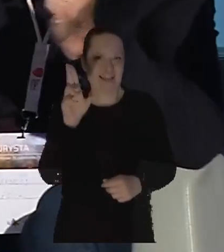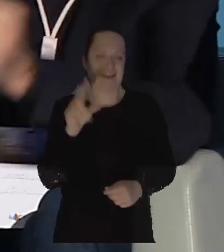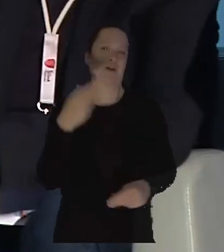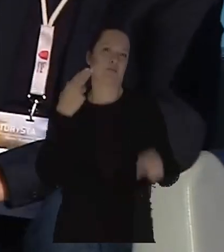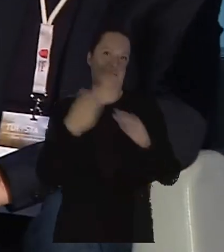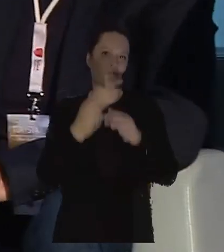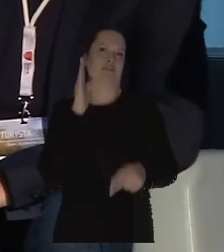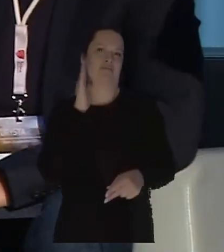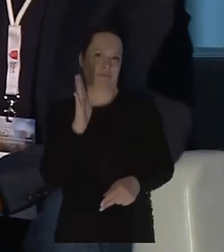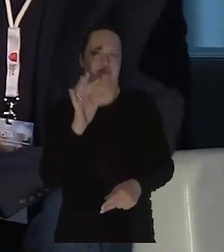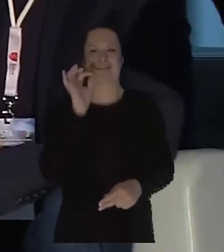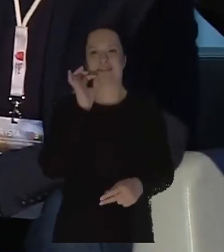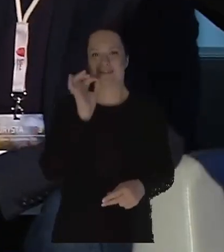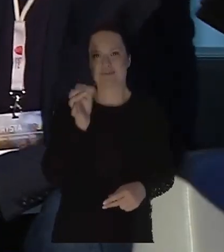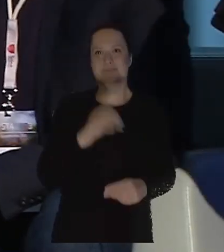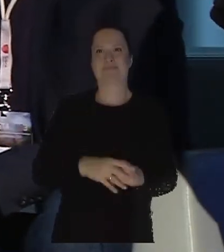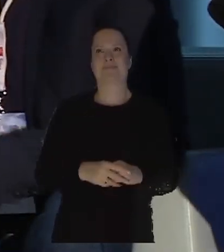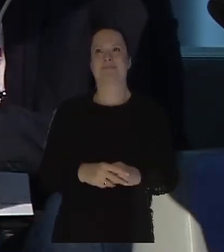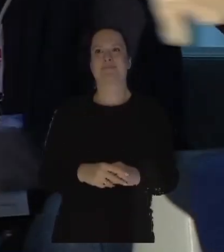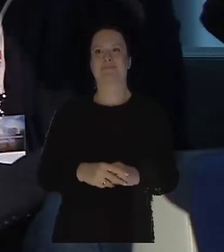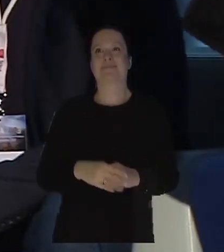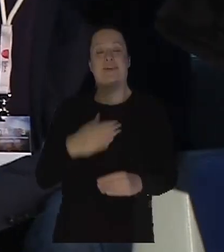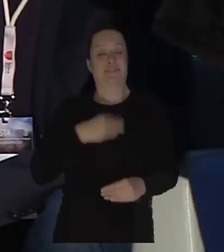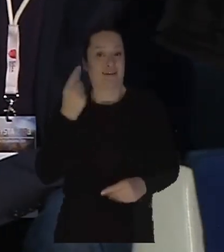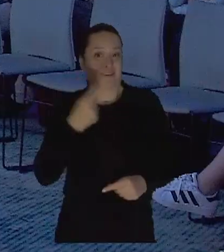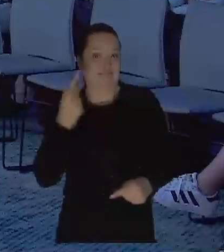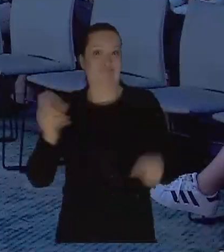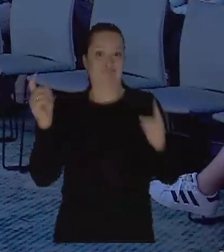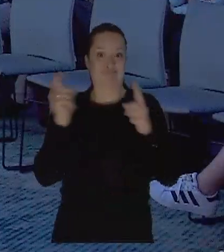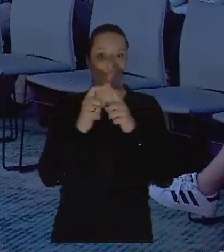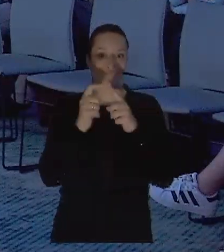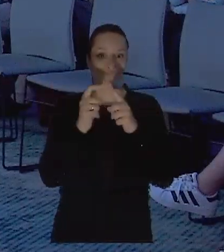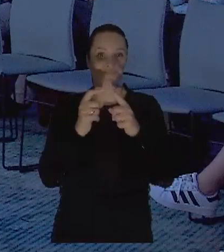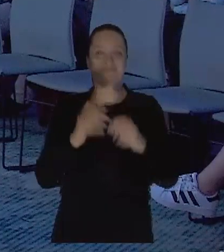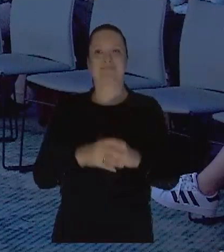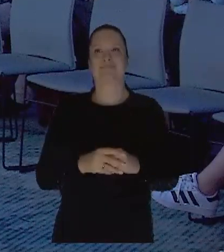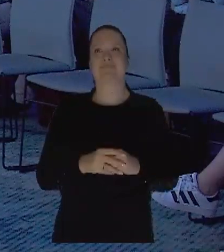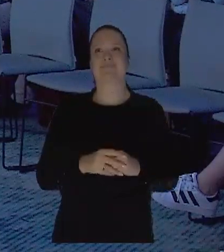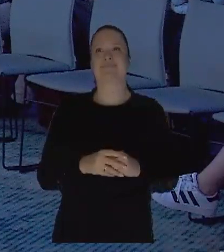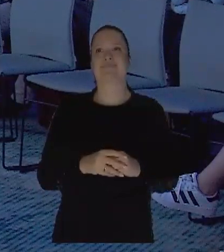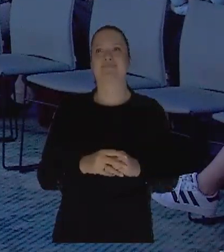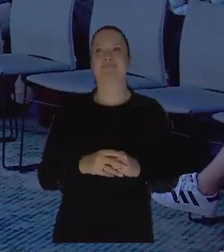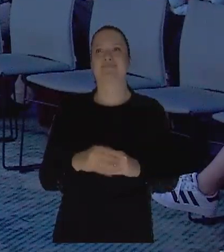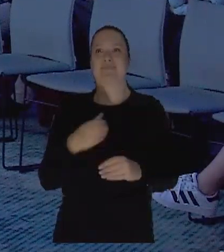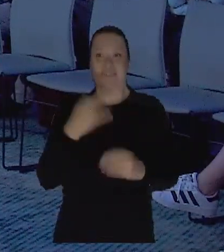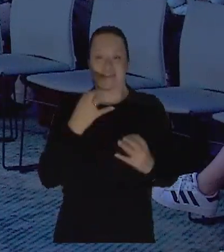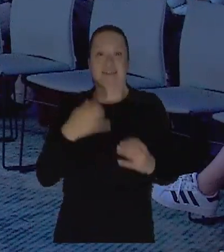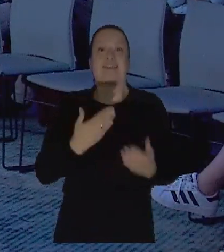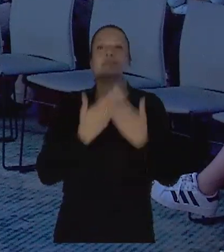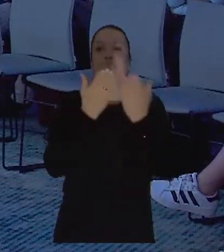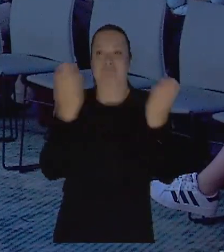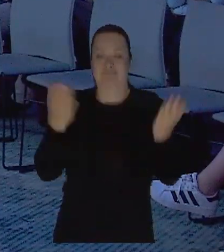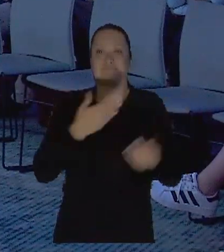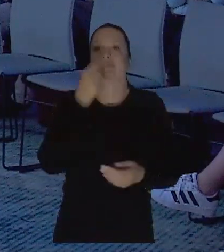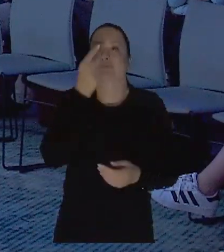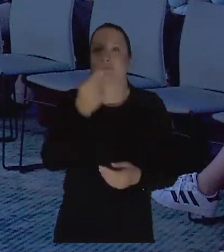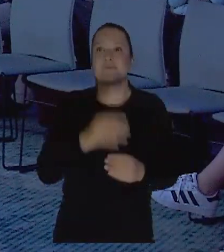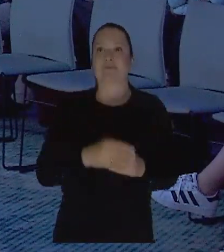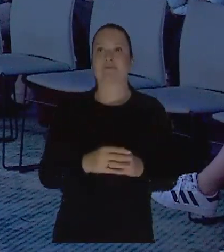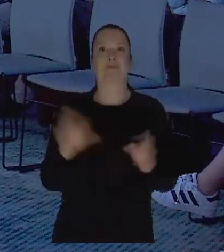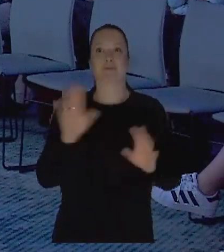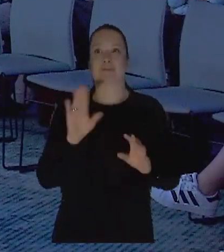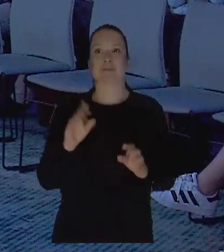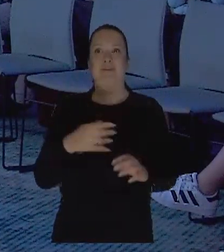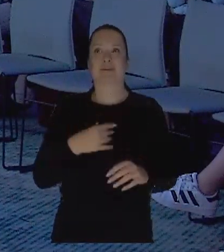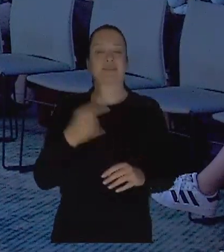to odpowiedź B, a więc mamy kolejny punkt. Ja się jeszcze zwracam do publiczności. Liczy się nie